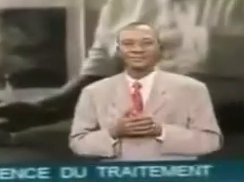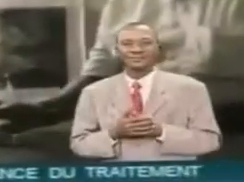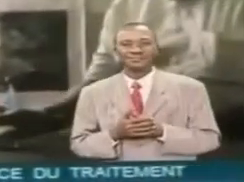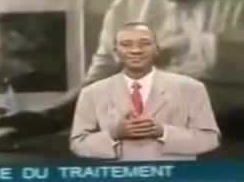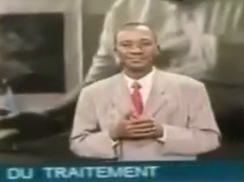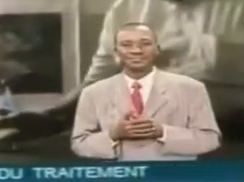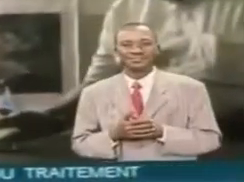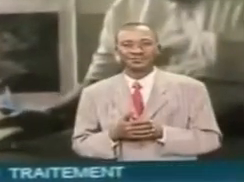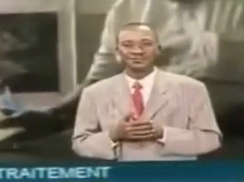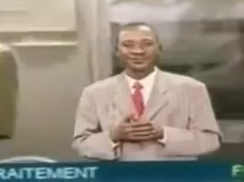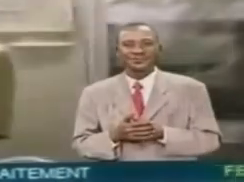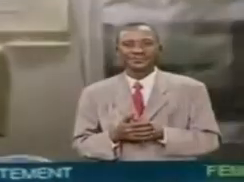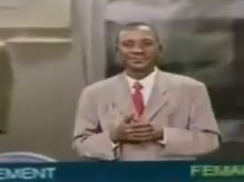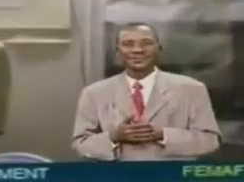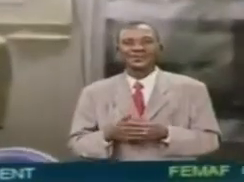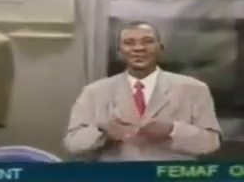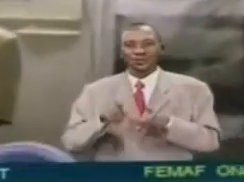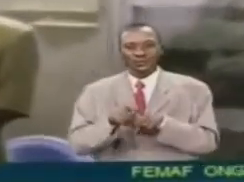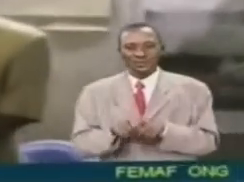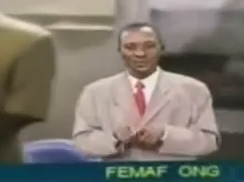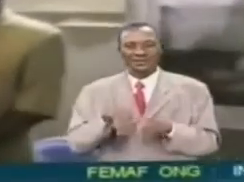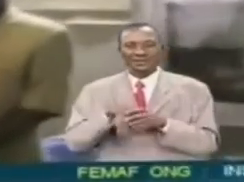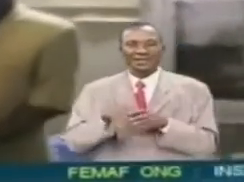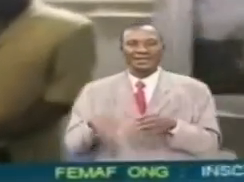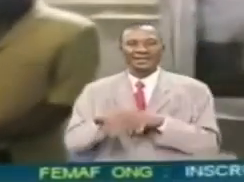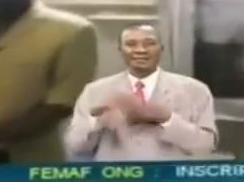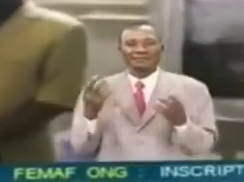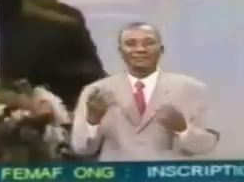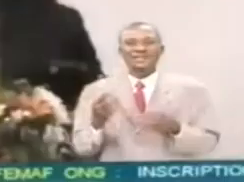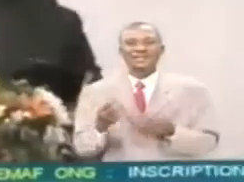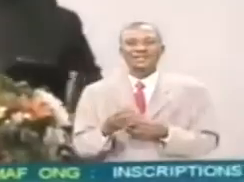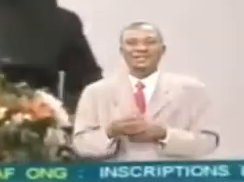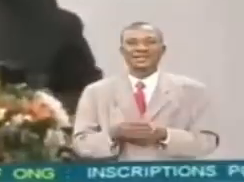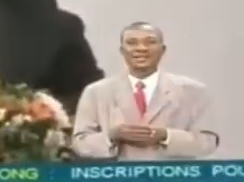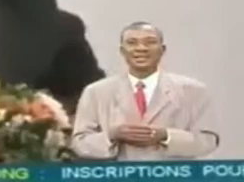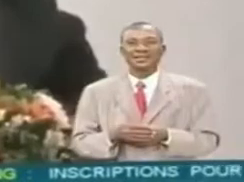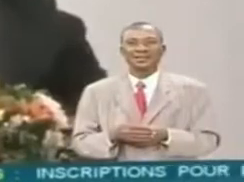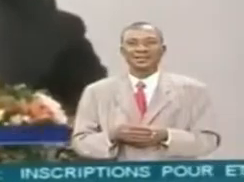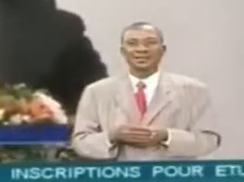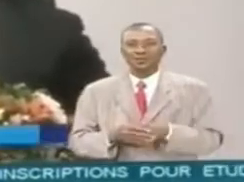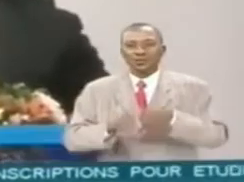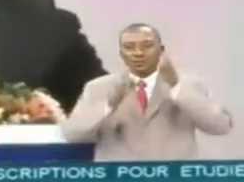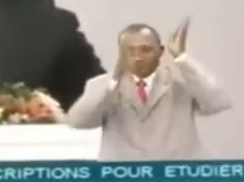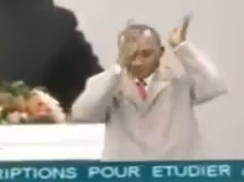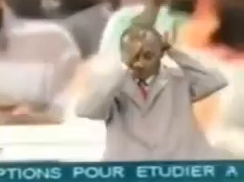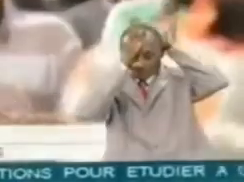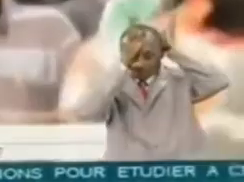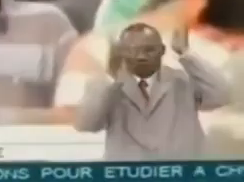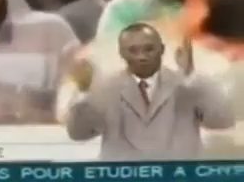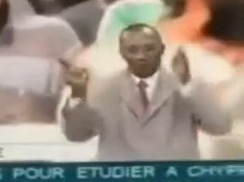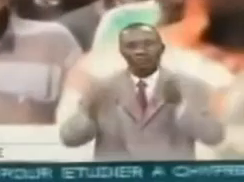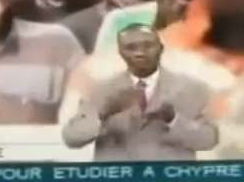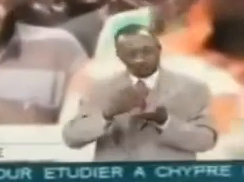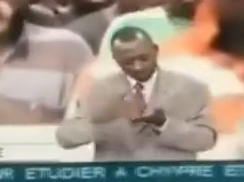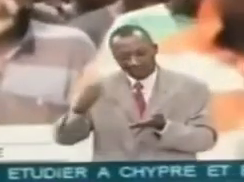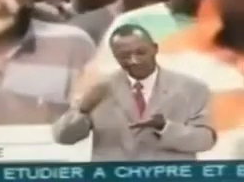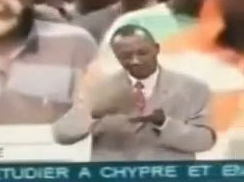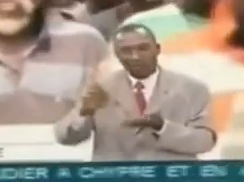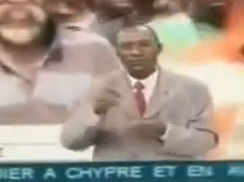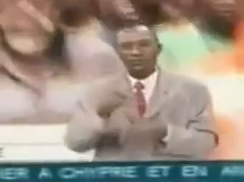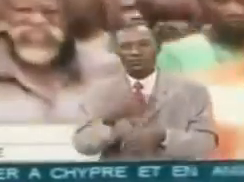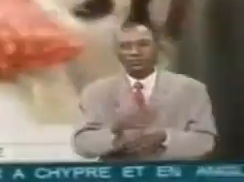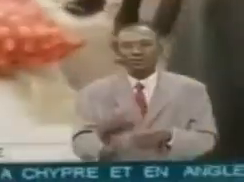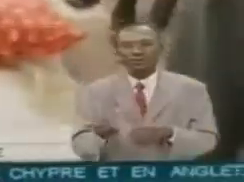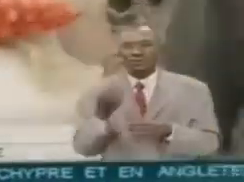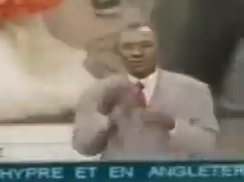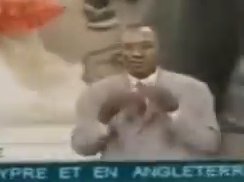de Panzerbourg a elle aussi bénéficié de la bienveillance du chef de l'État, Joseph Kabila Kabangé. Ces gestes, faut-il les souligner, s'inscrit